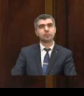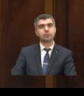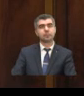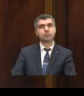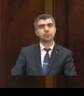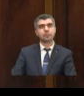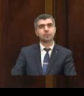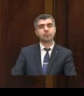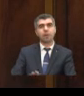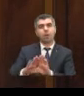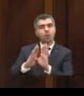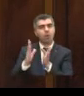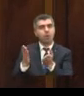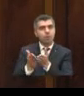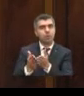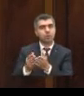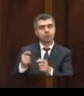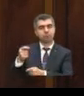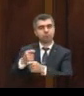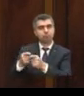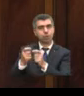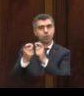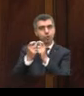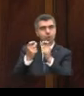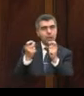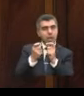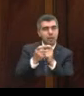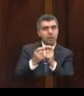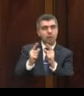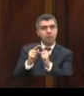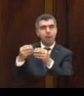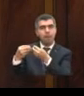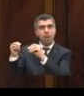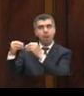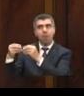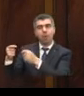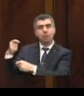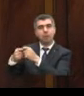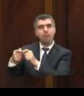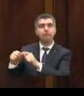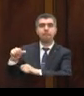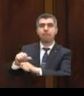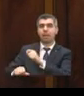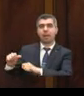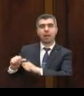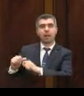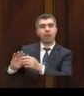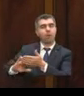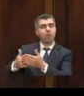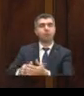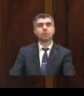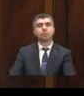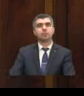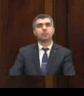ذلك أن مختلف السلاسل الإنتاجية والتوريدات الخارجية تغيرت تغييراً عميقاً،